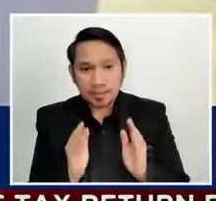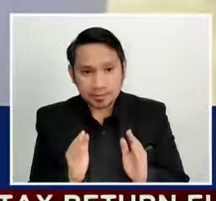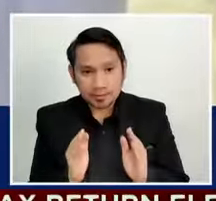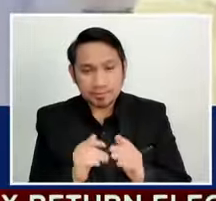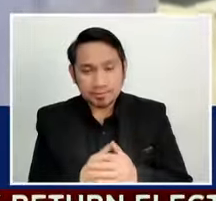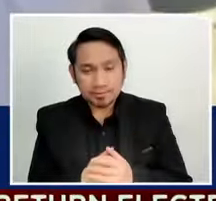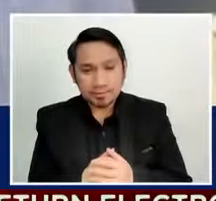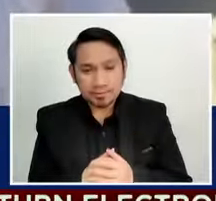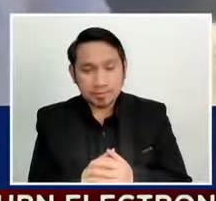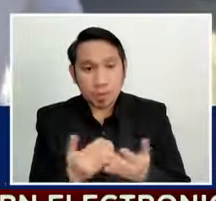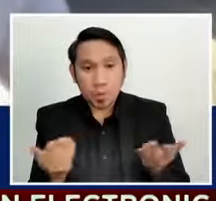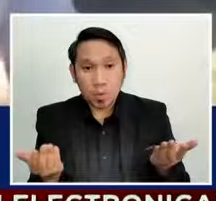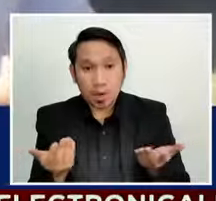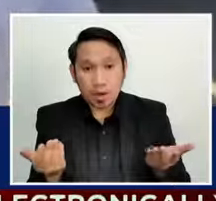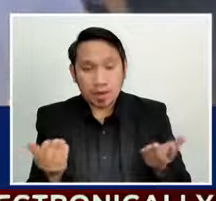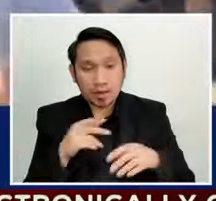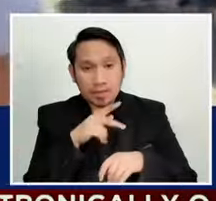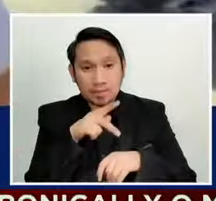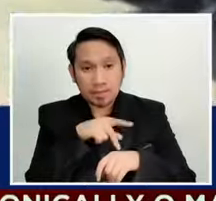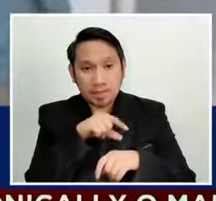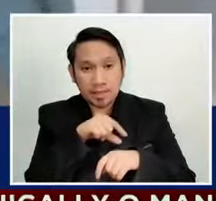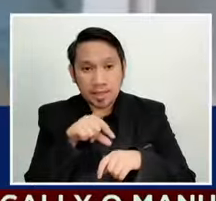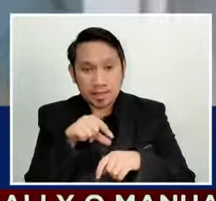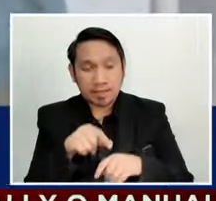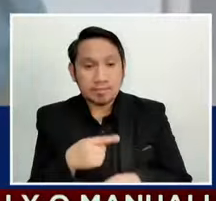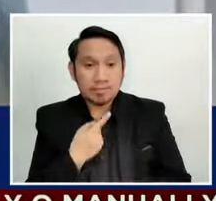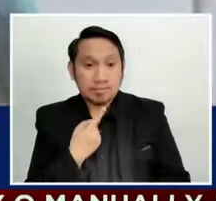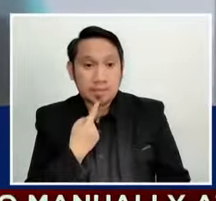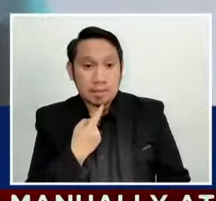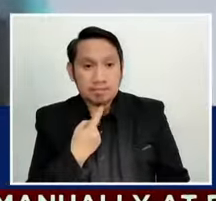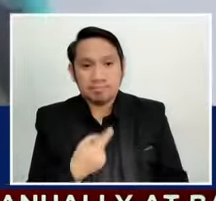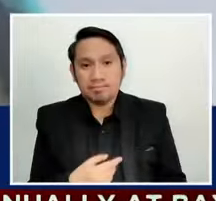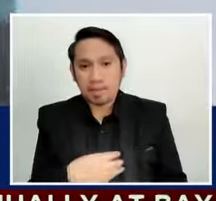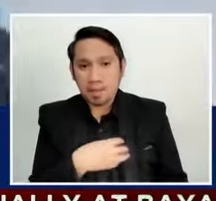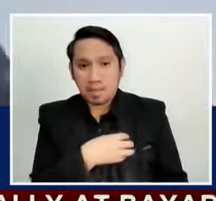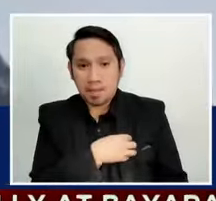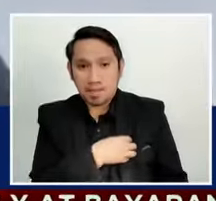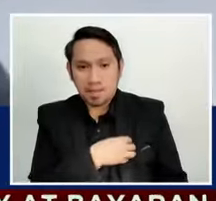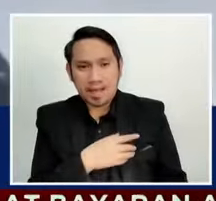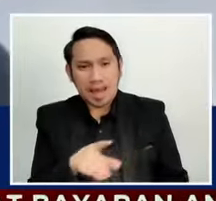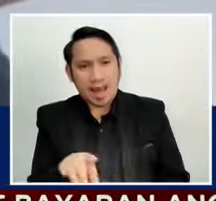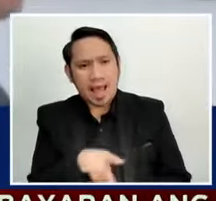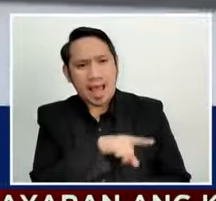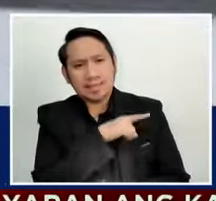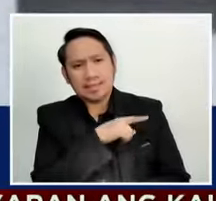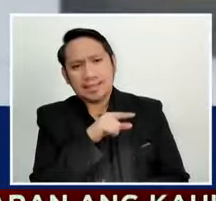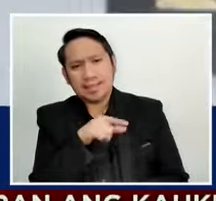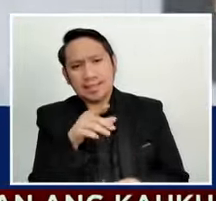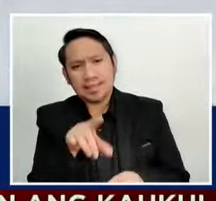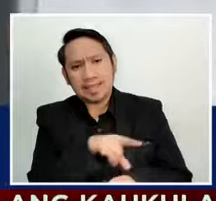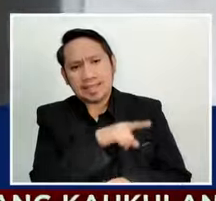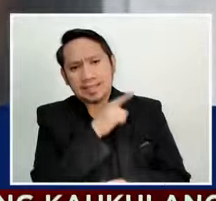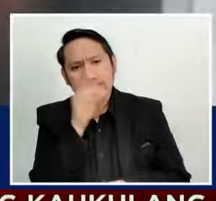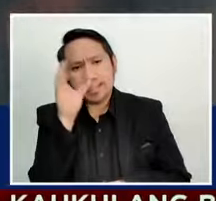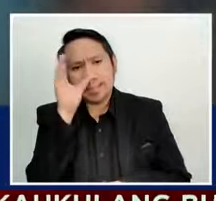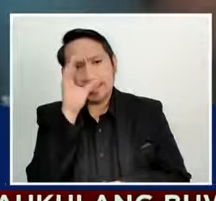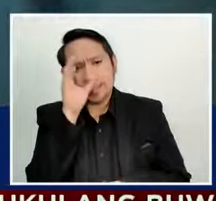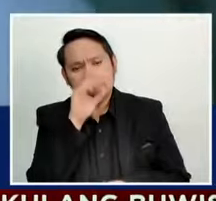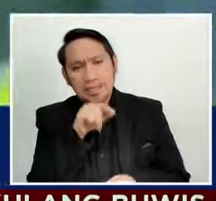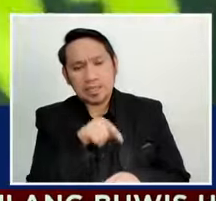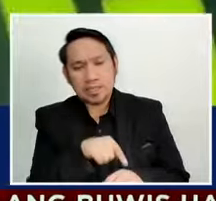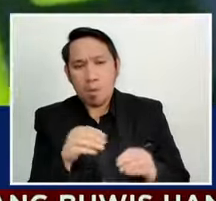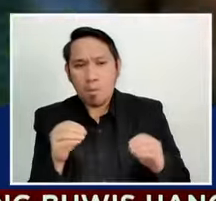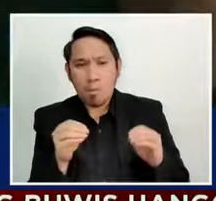sa Parañaque City. Ayon sa PNP, matagal nang pinaghahanap ang suspect na kabilang sa most wanted persons ng